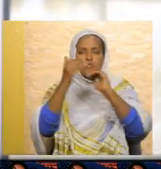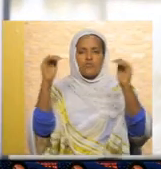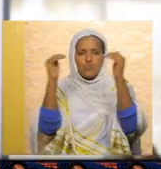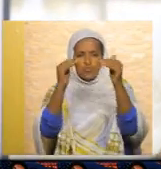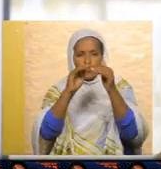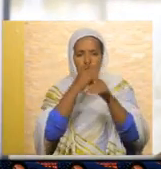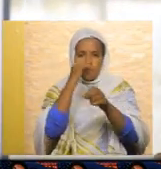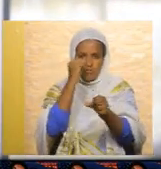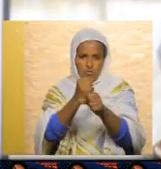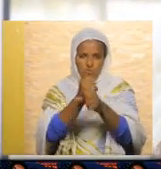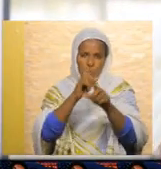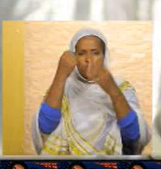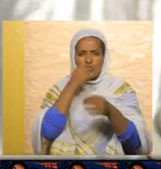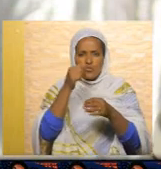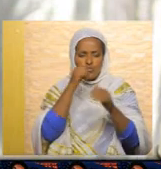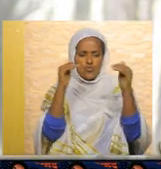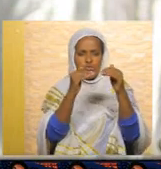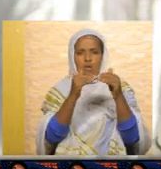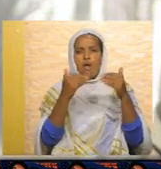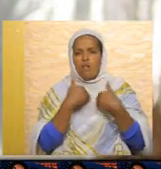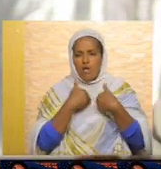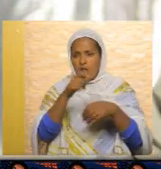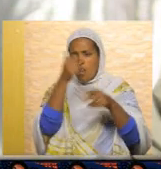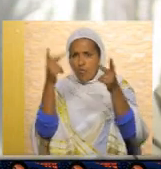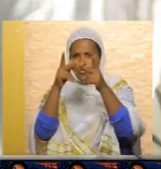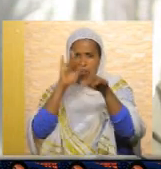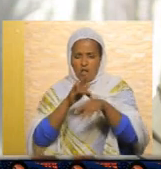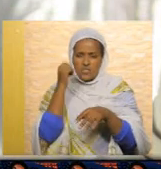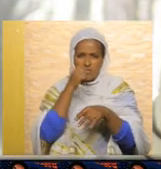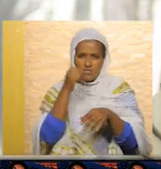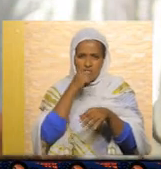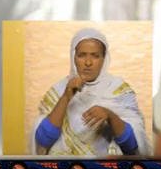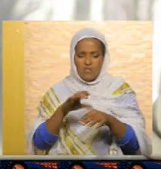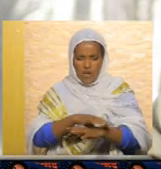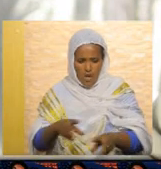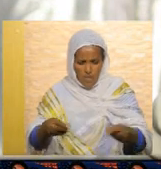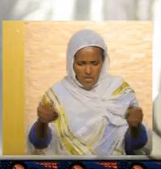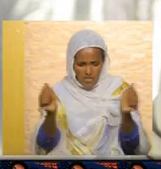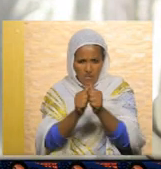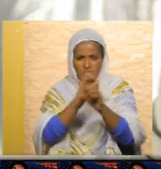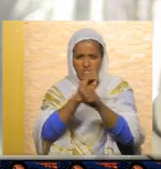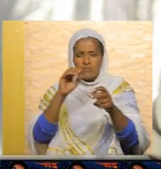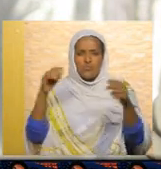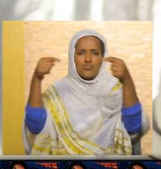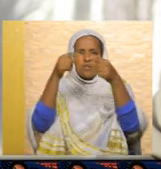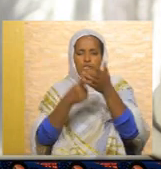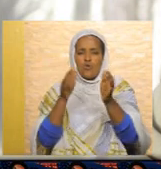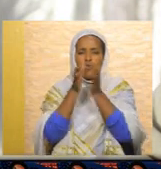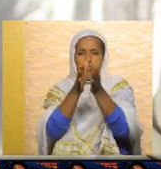የሚለው የሚገልጽልኝ ይመስለኛል። ያላየነው ያላወቅነው ነገር በሀገራችን አለ፣ ያን ልናምን እንችላለን።